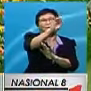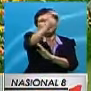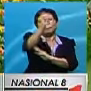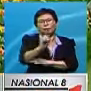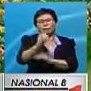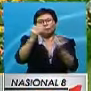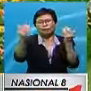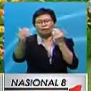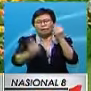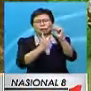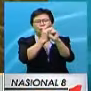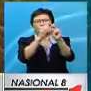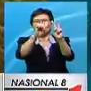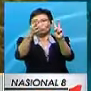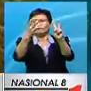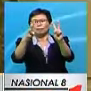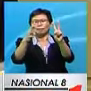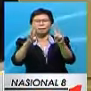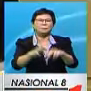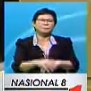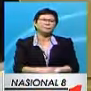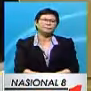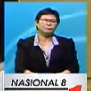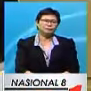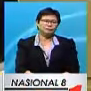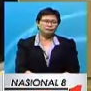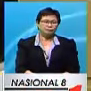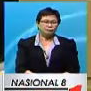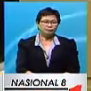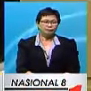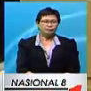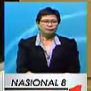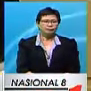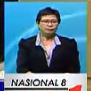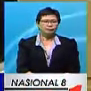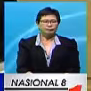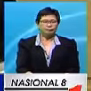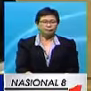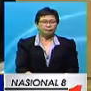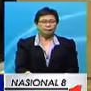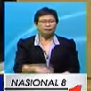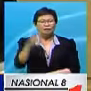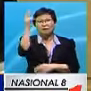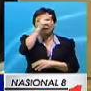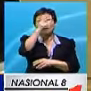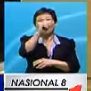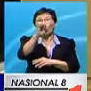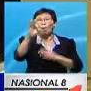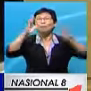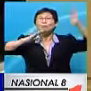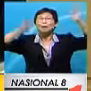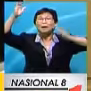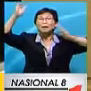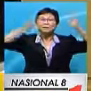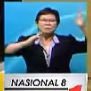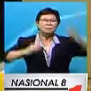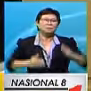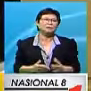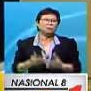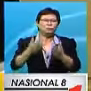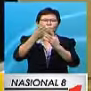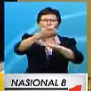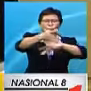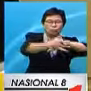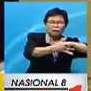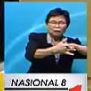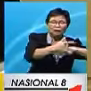8% berbanding 2014. For your information, the government of Malaysia through our Malaysian